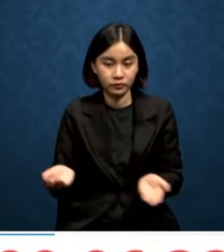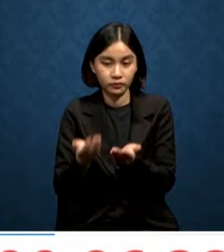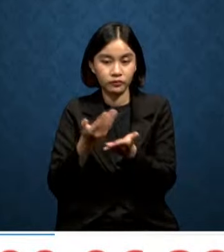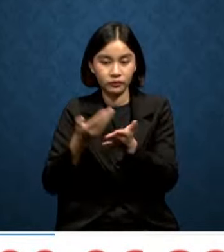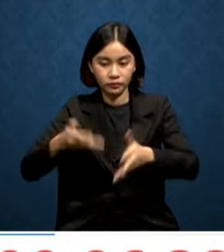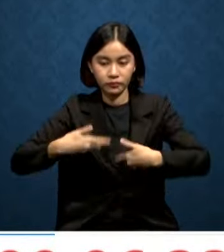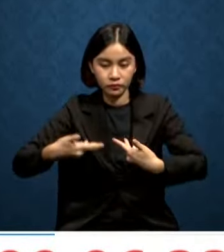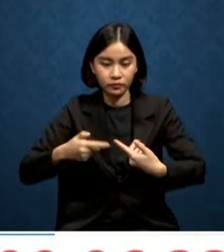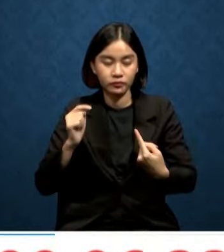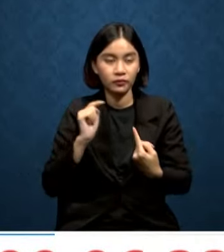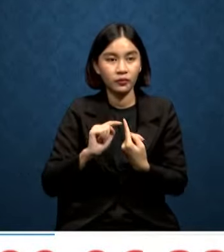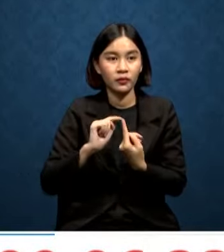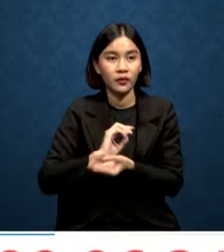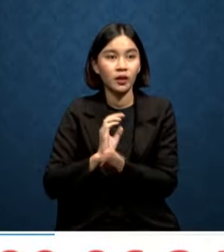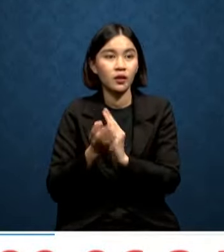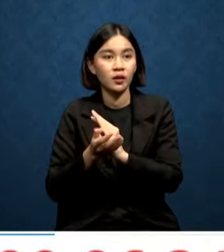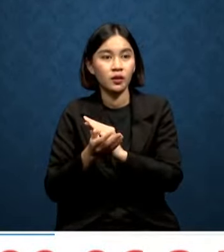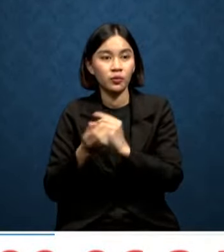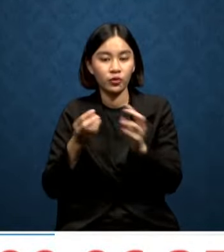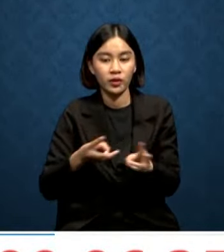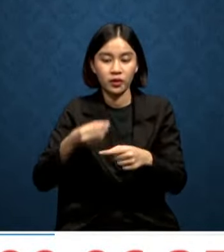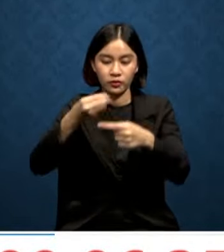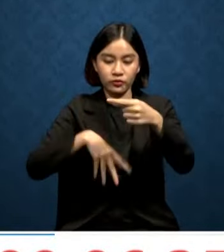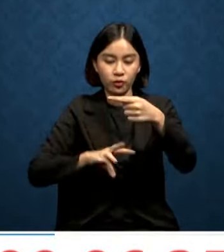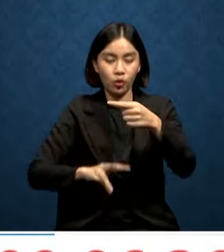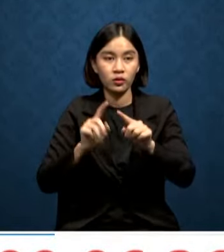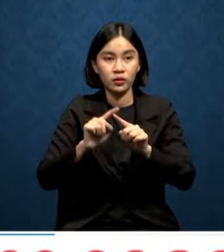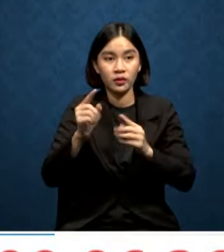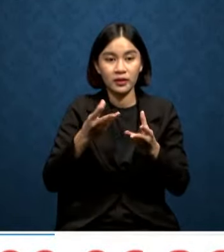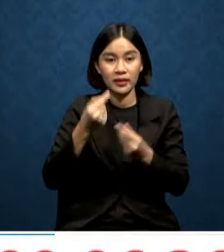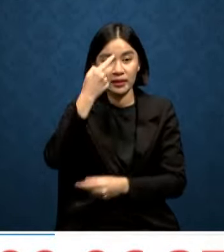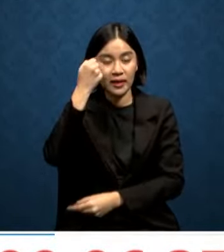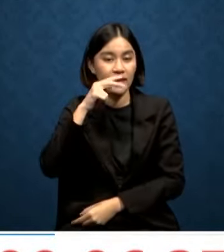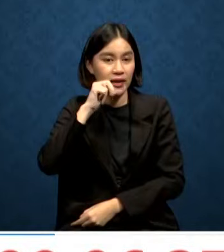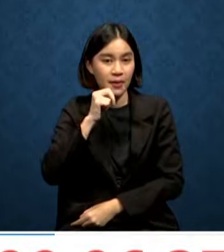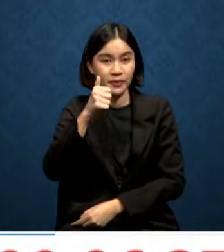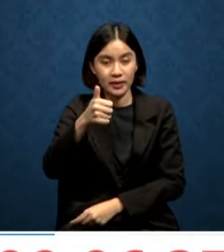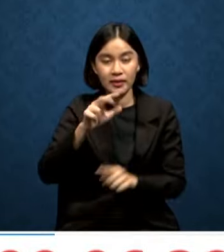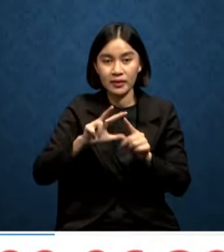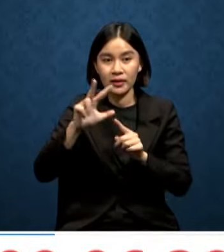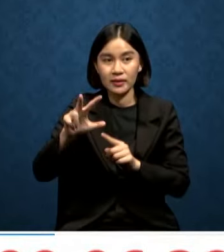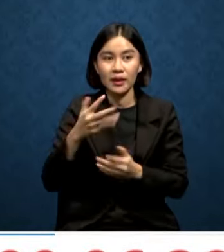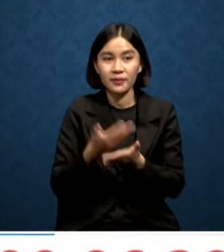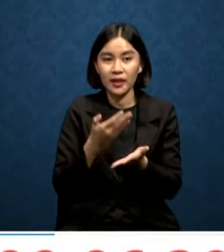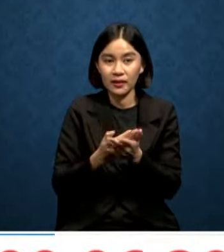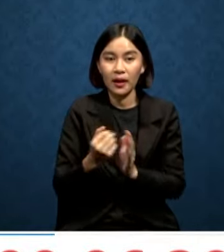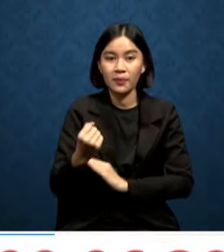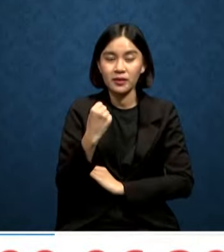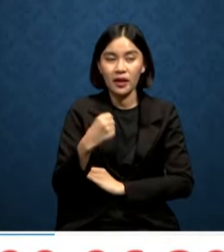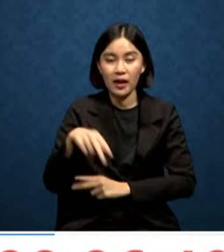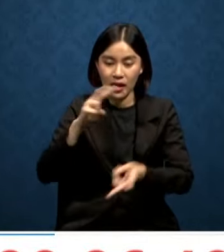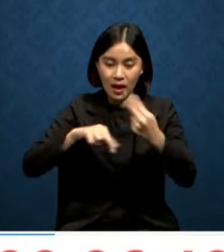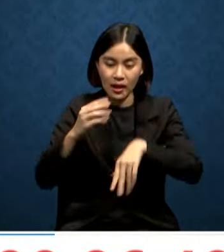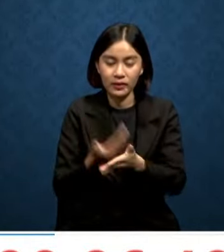ะครับแปรรูปสู่เกษตรมูลค่าเพิ่ม6แนวทางครับ1ดินดำ2น้ำดี3ยืนยันราคา4จัดหาแหล่ง